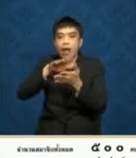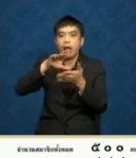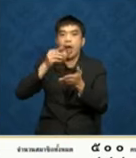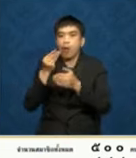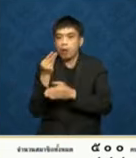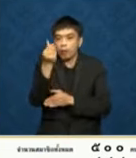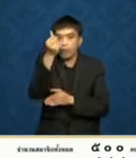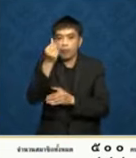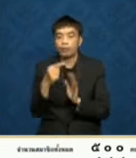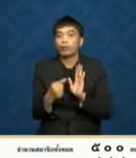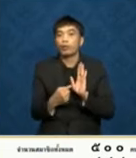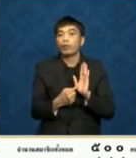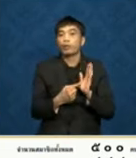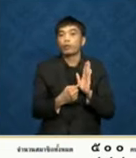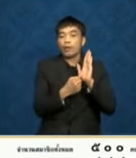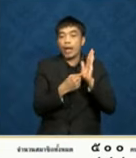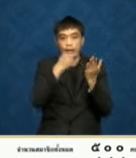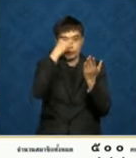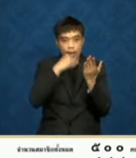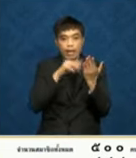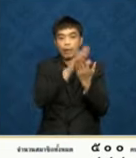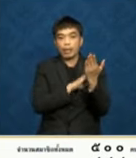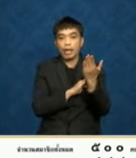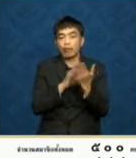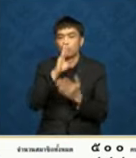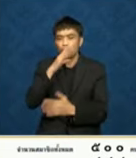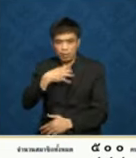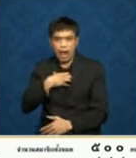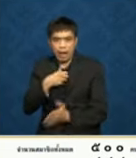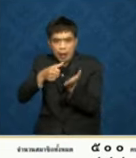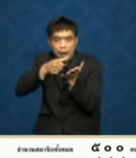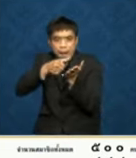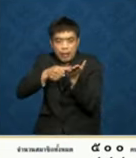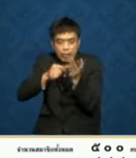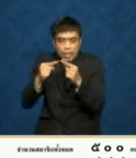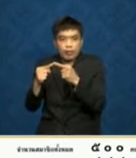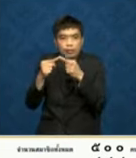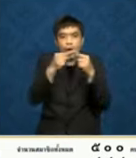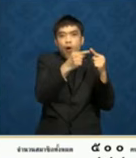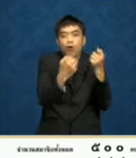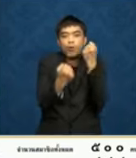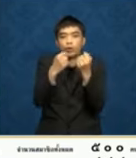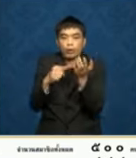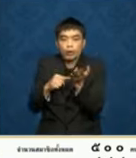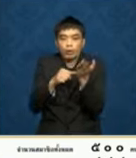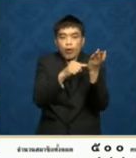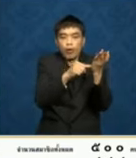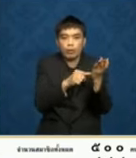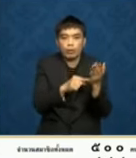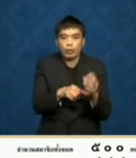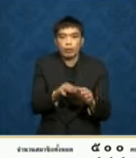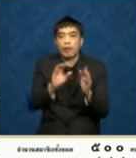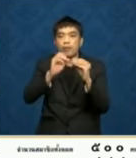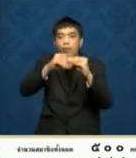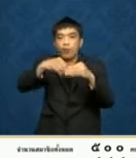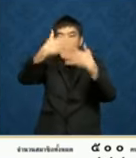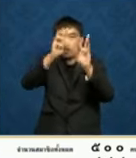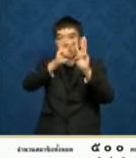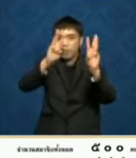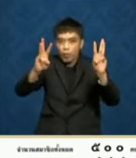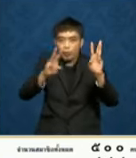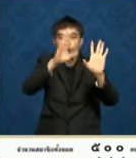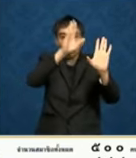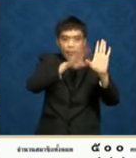ีออนไน์ต่อทะเบียนลดดูข้มลธรกิจในกมพัฒนานธุรกิการค้าบางอนก็ใช้ไทยดีได้ บางอนก็ไม่ได้ครั